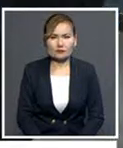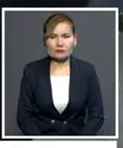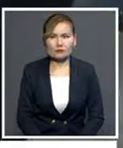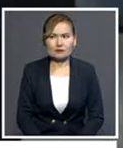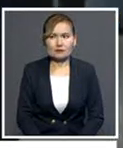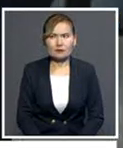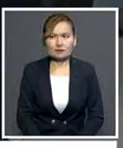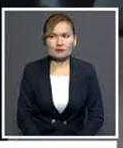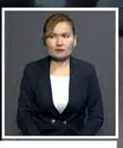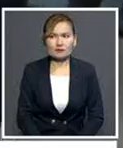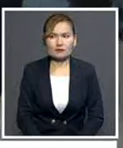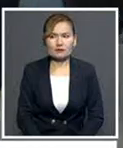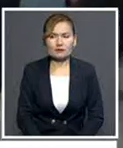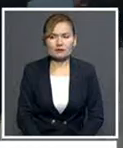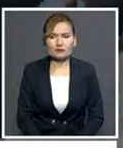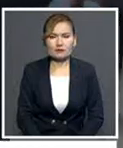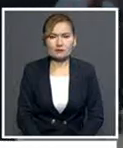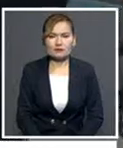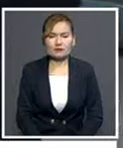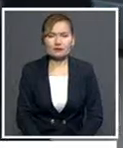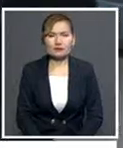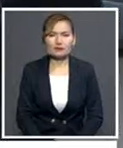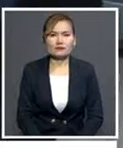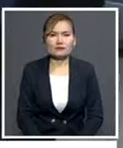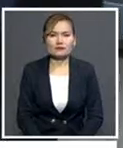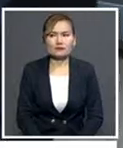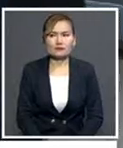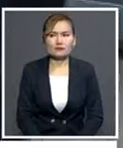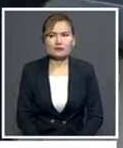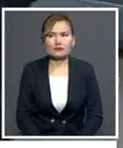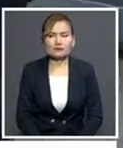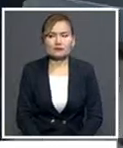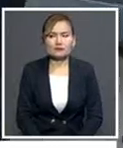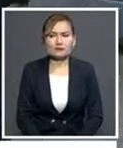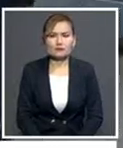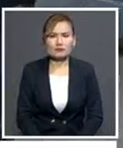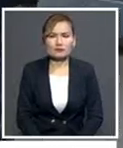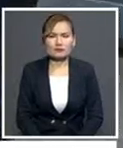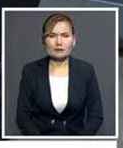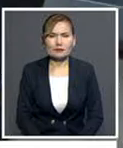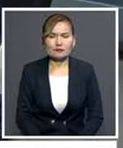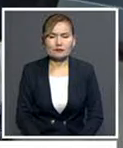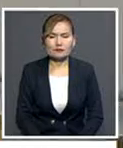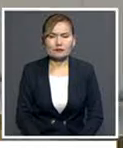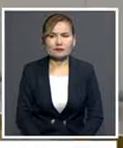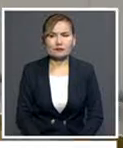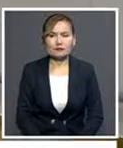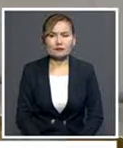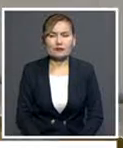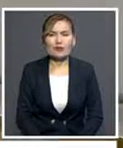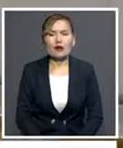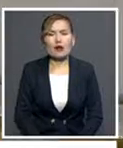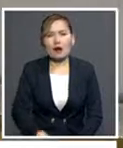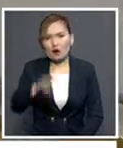Мы вот золотом патиной красим, серебром делаем. Вот сейчас в Алматы выставляемся на выставке, в том году первое место.